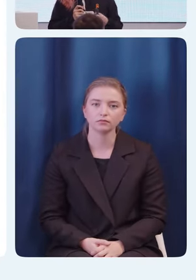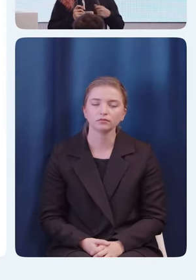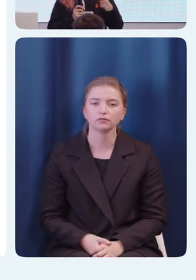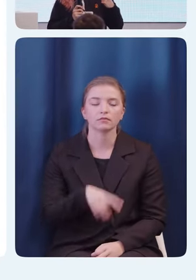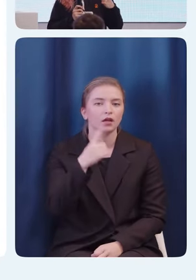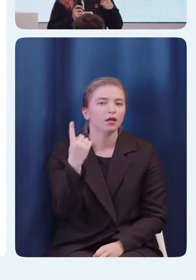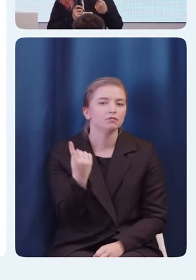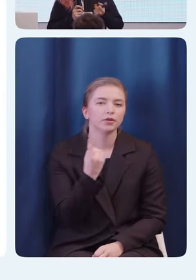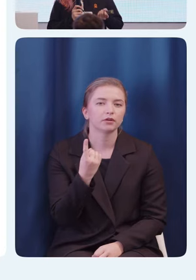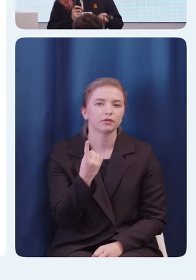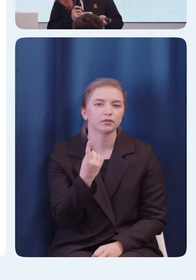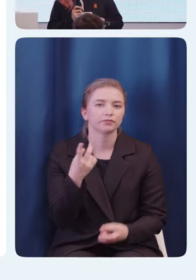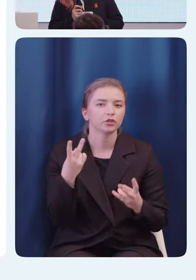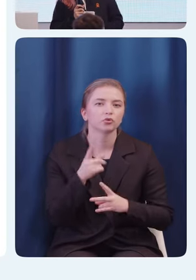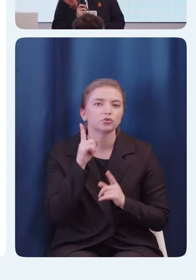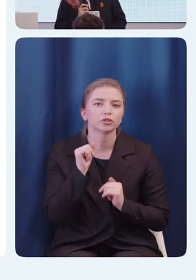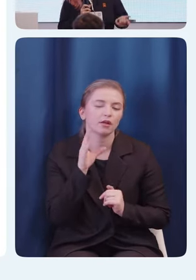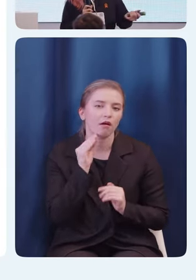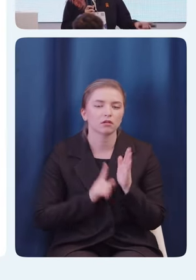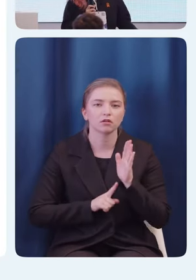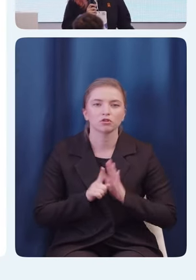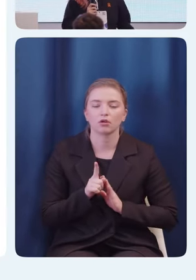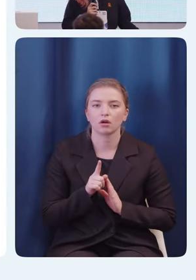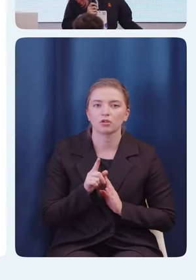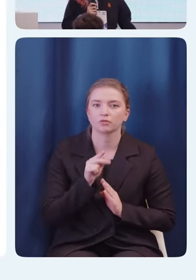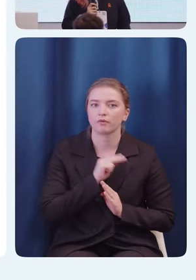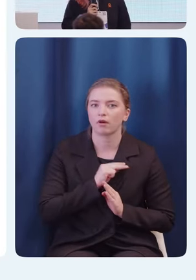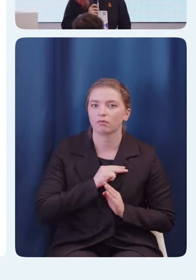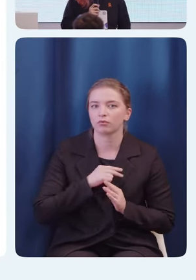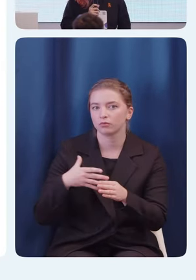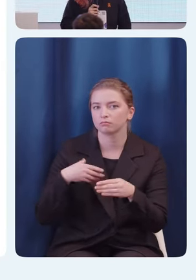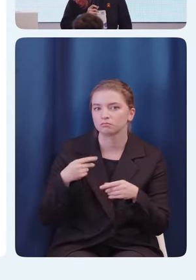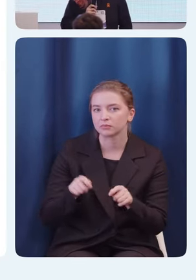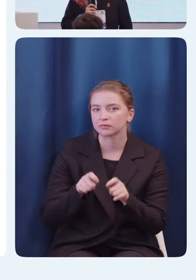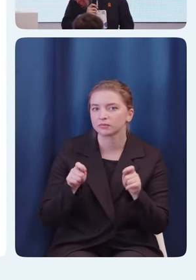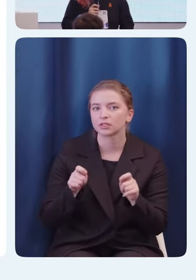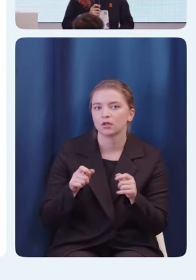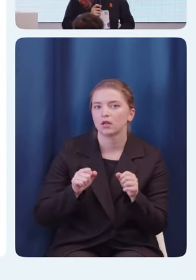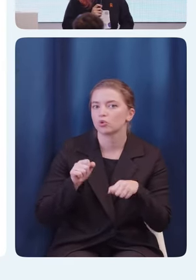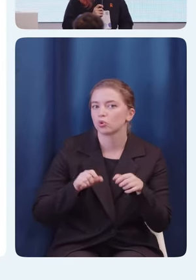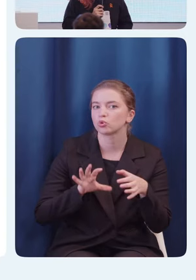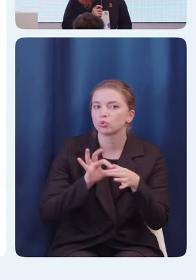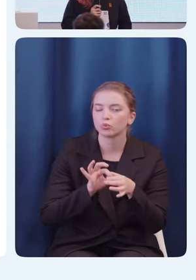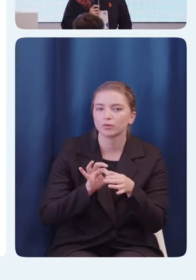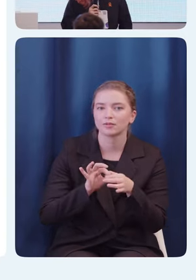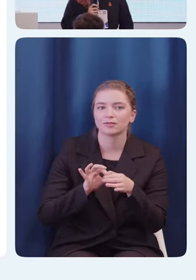Первое, что нужно знать, начиная работу со скринридером, с доступностью, это тег Content Description.